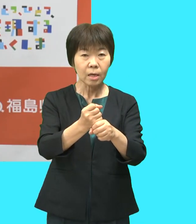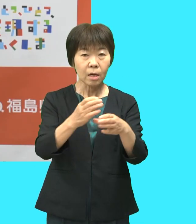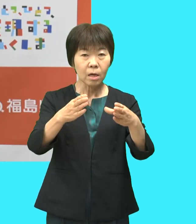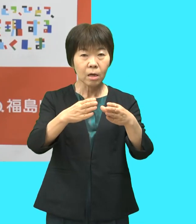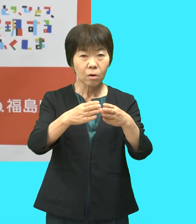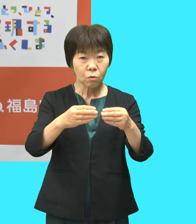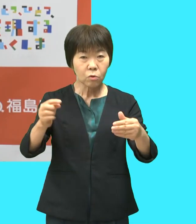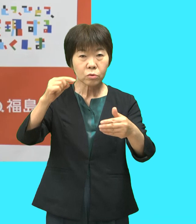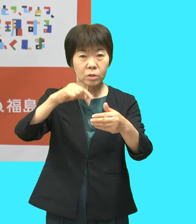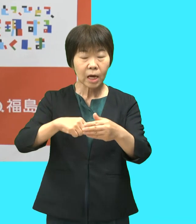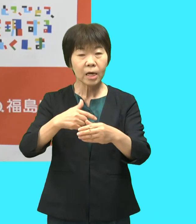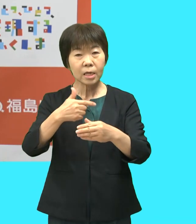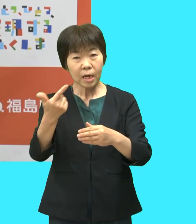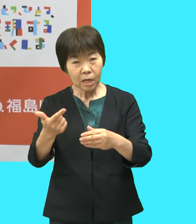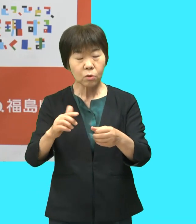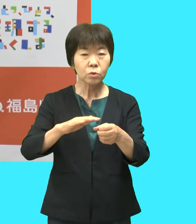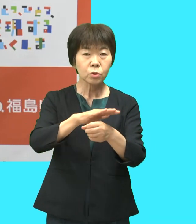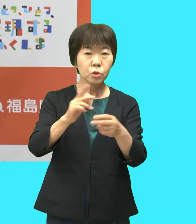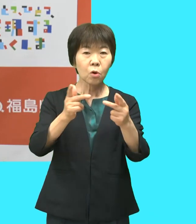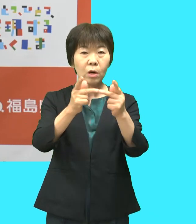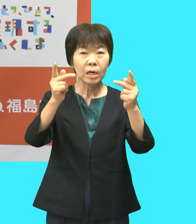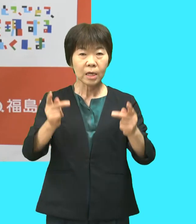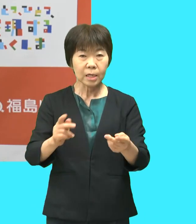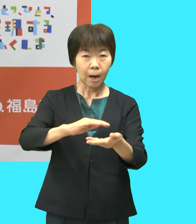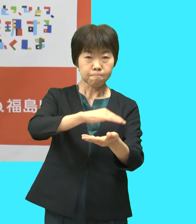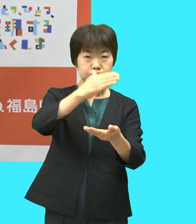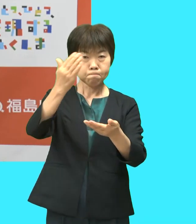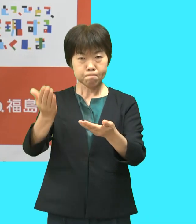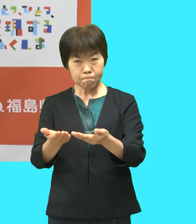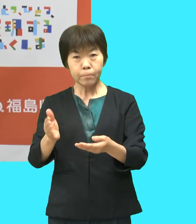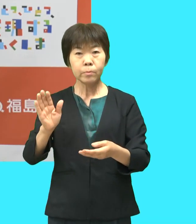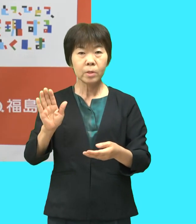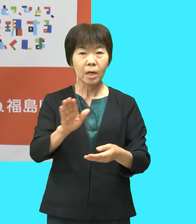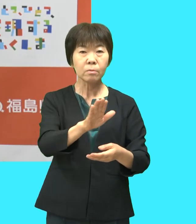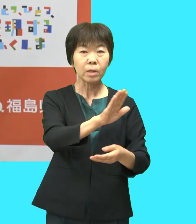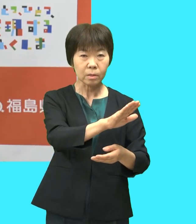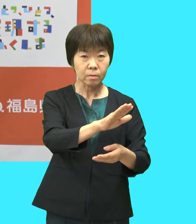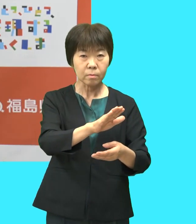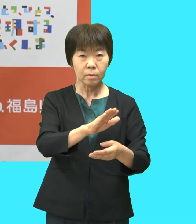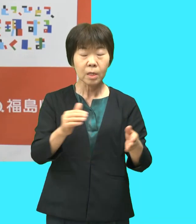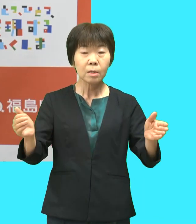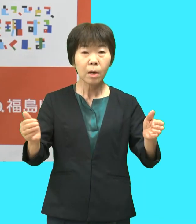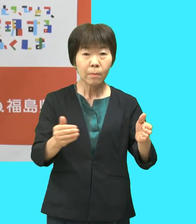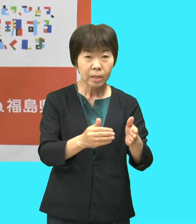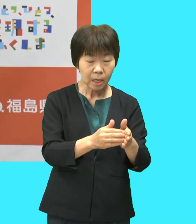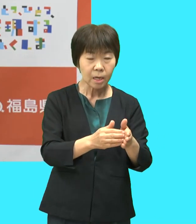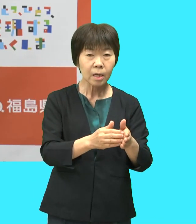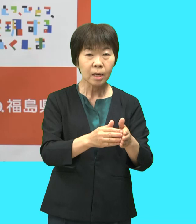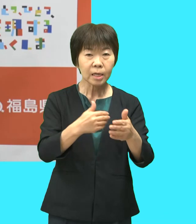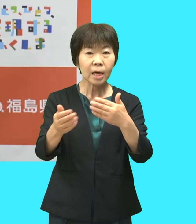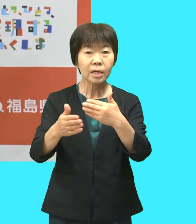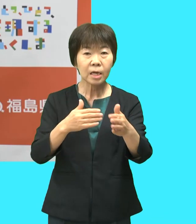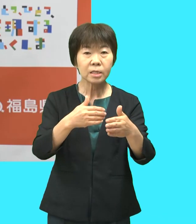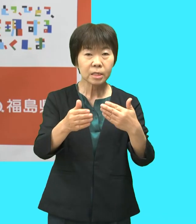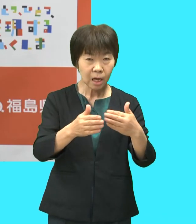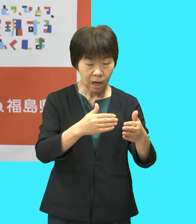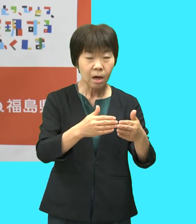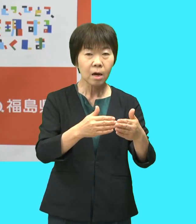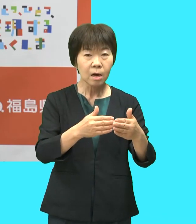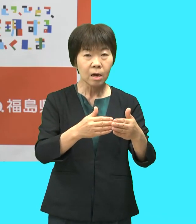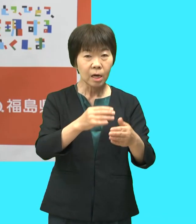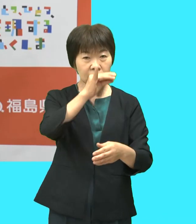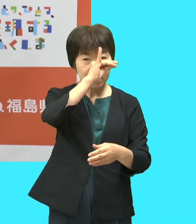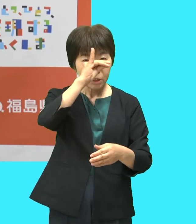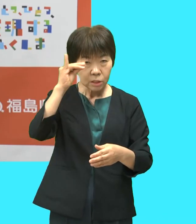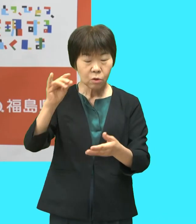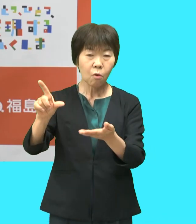国外の重要課題が山積をしております。これまで培ってきたご経験、指揮権を